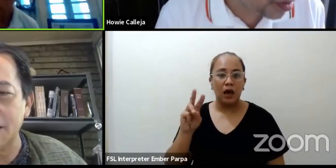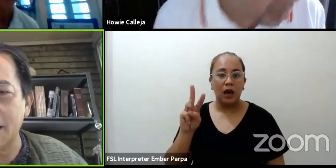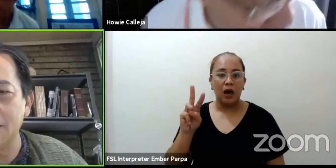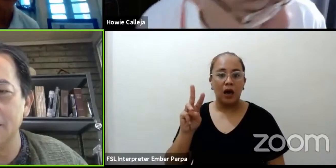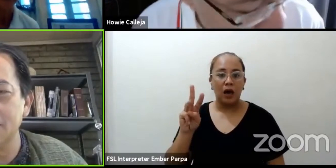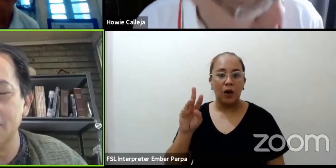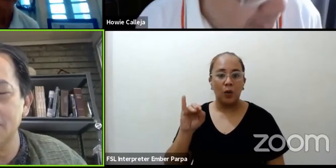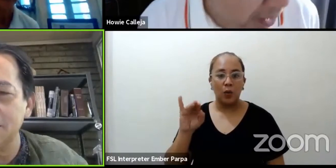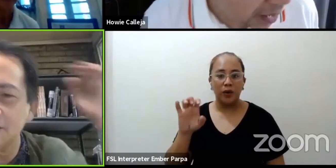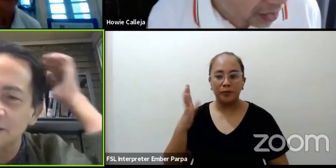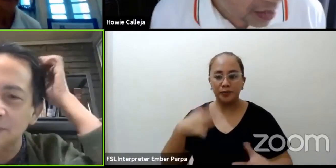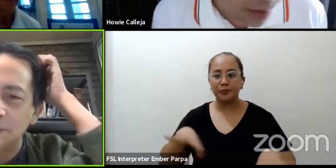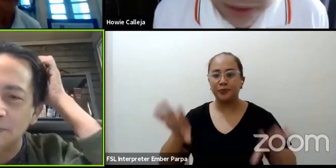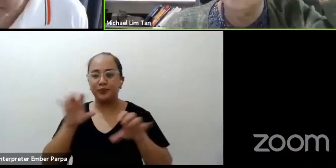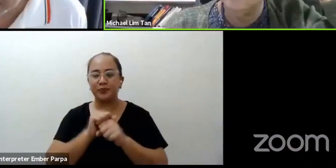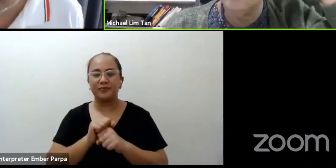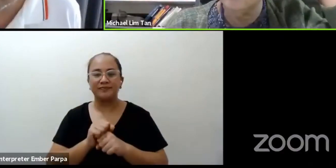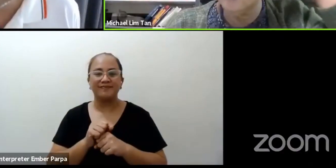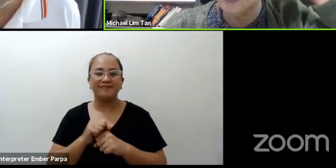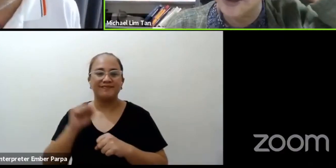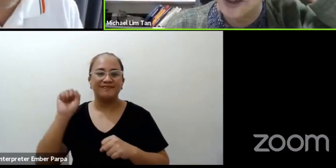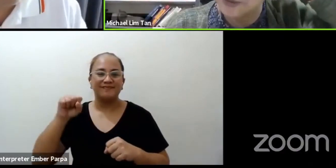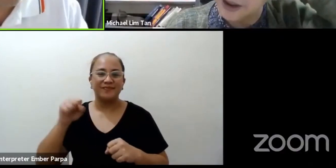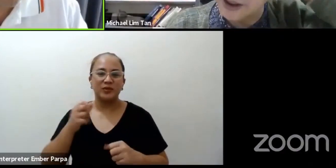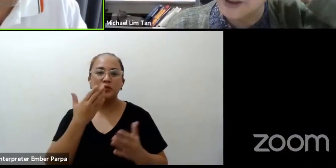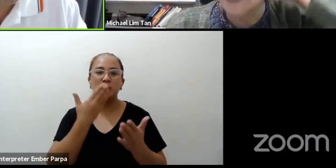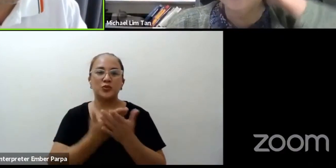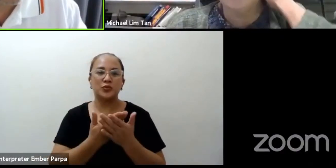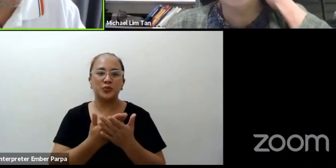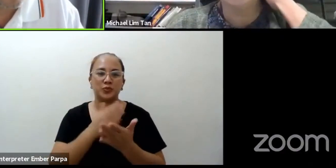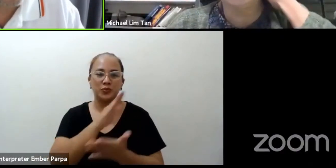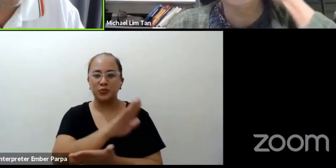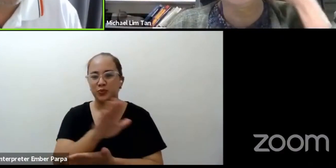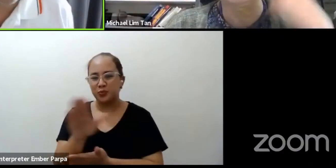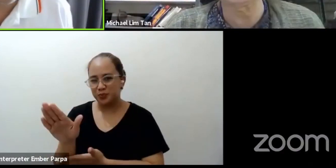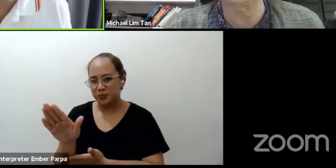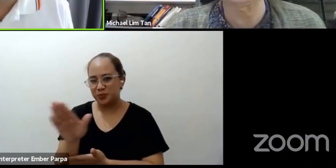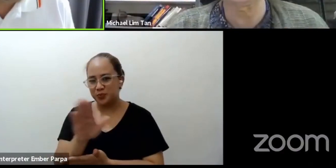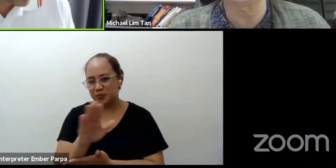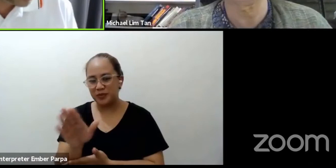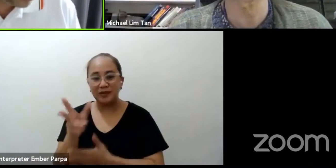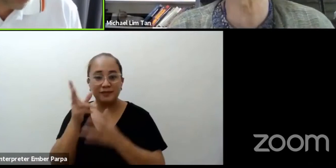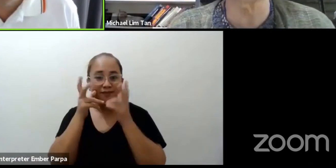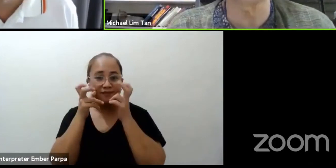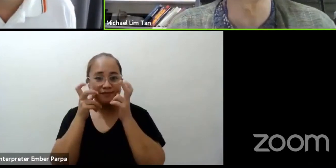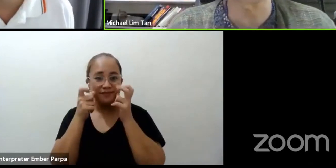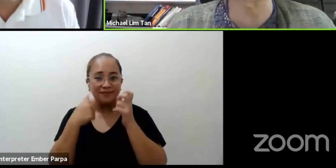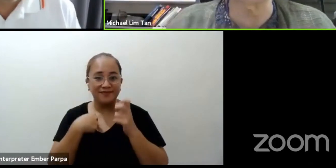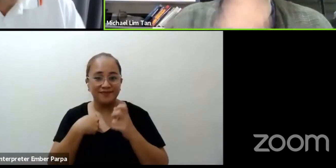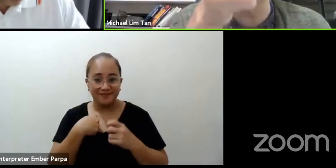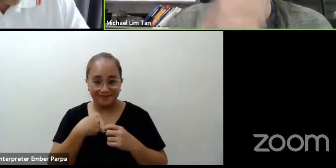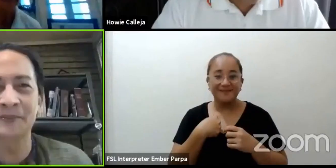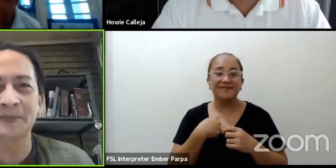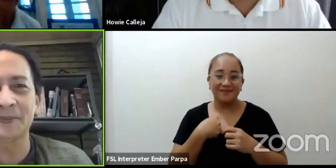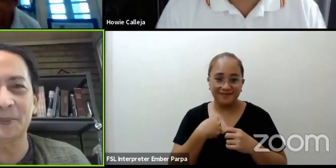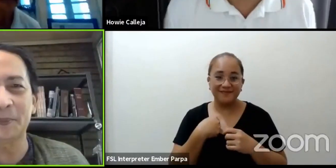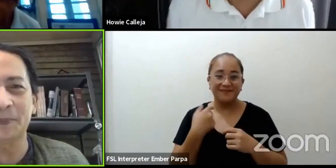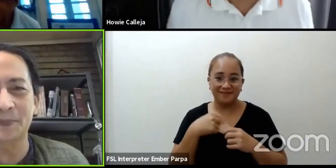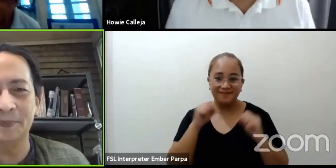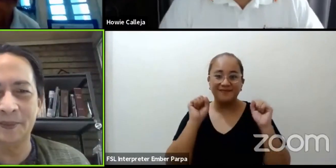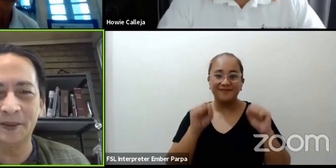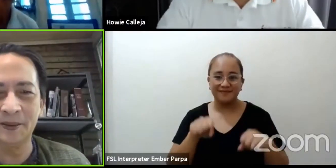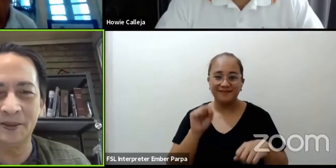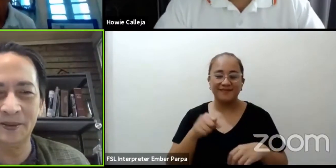remarks. Sige. Yes, good afternoon. Yes. Can you hear me, Dr. Mike? Yes, we can.